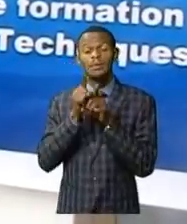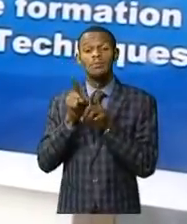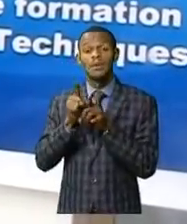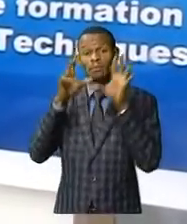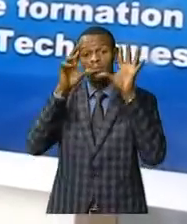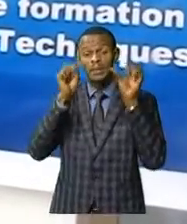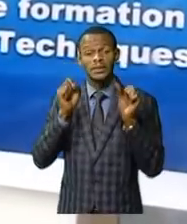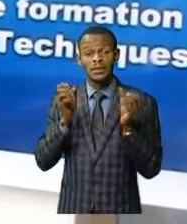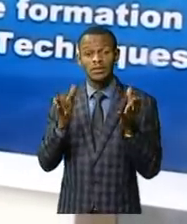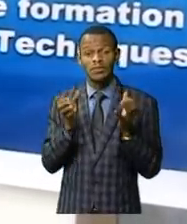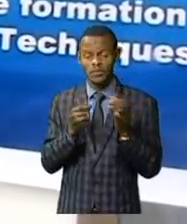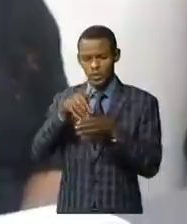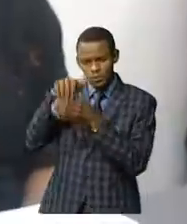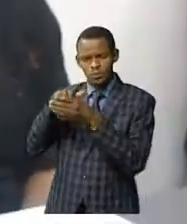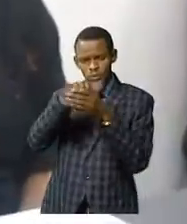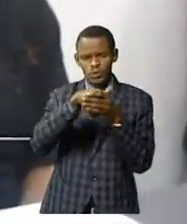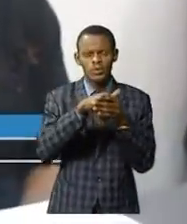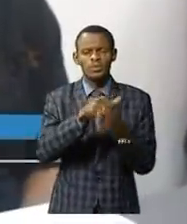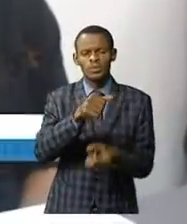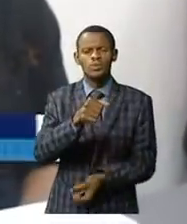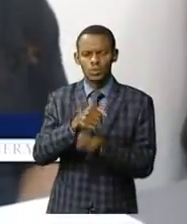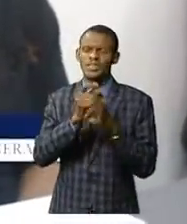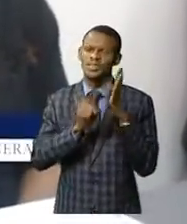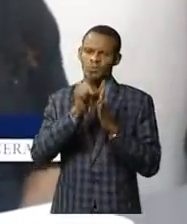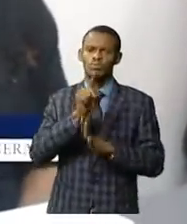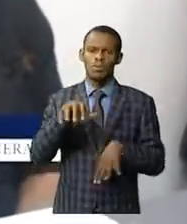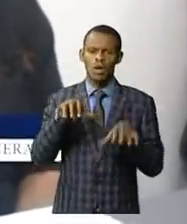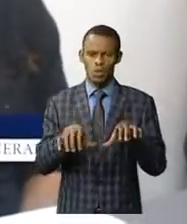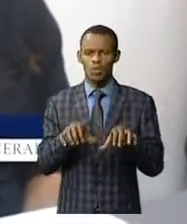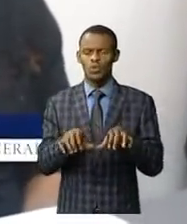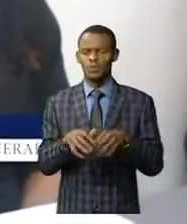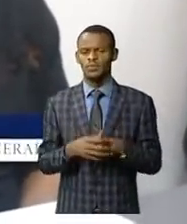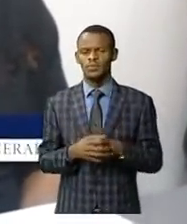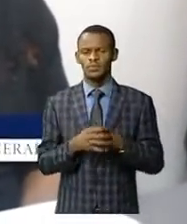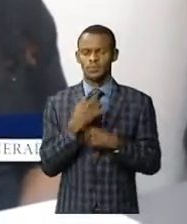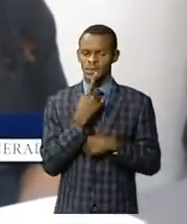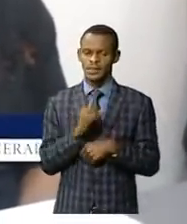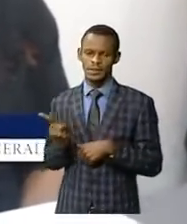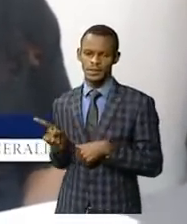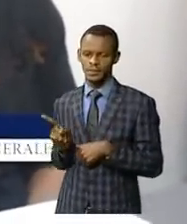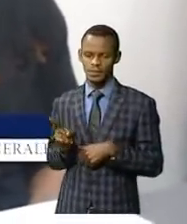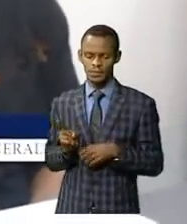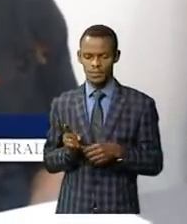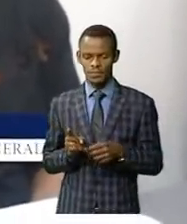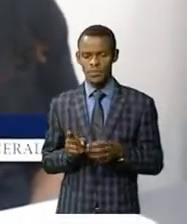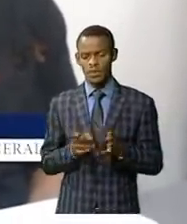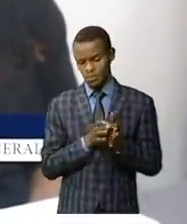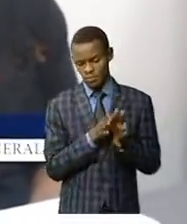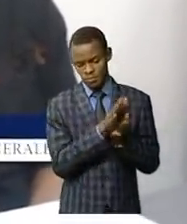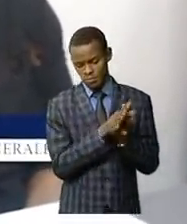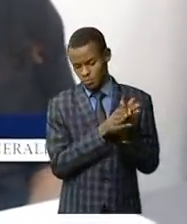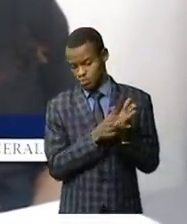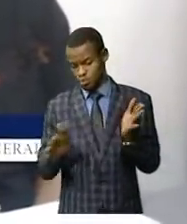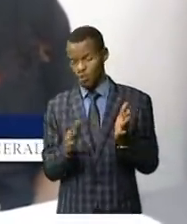développement de la RDC. Cependant, impérieux de rendre un vibrant hommage à son Excellence, Monsieur le Président